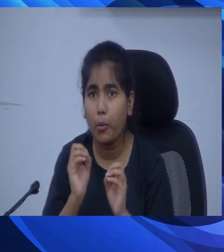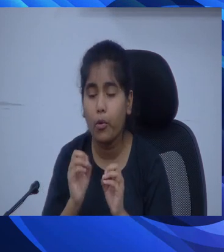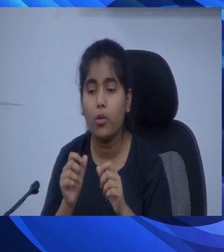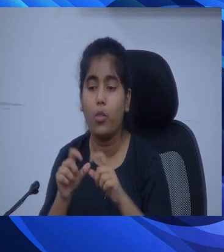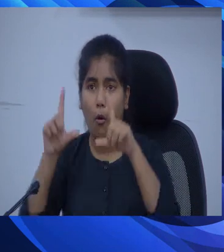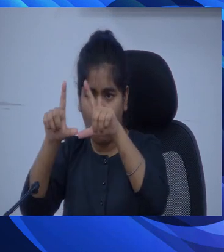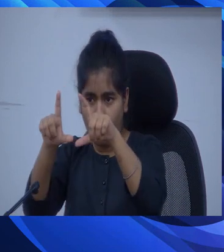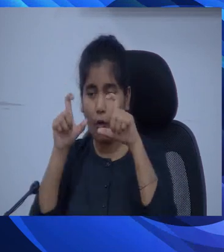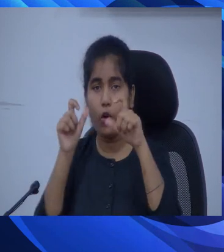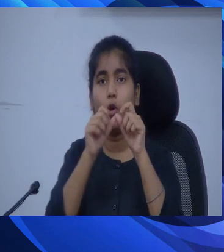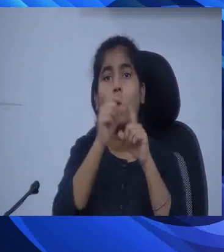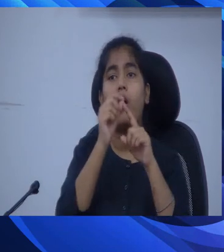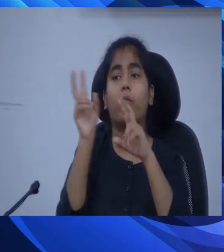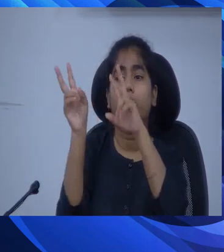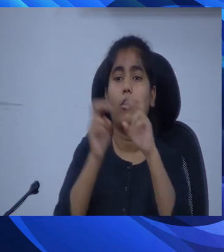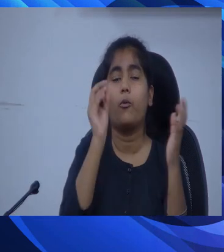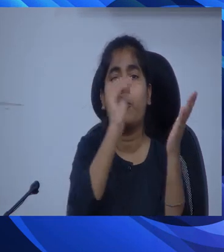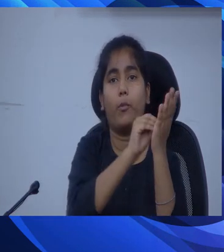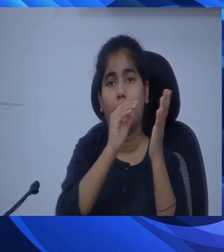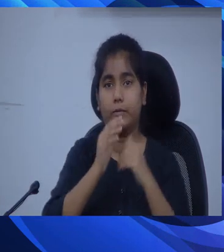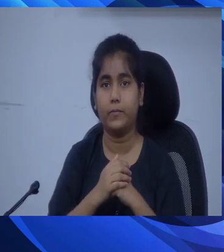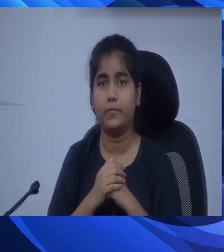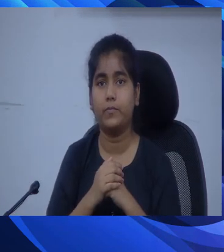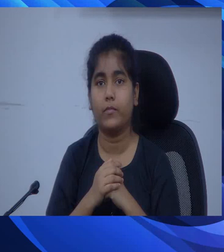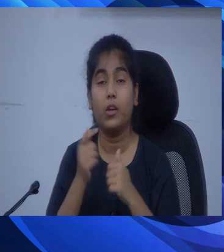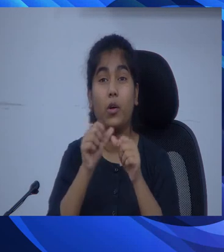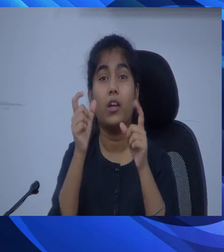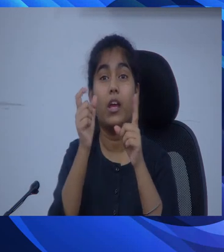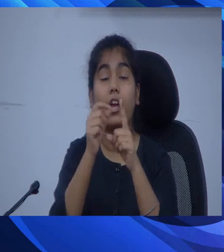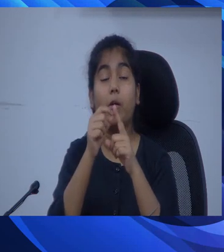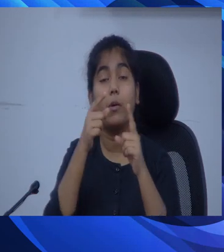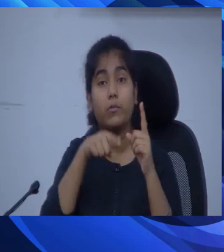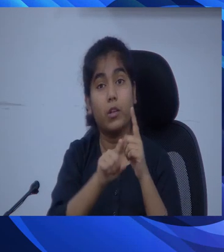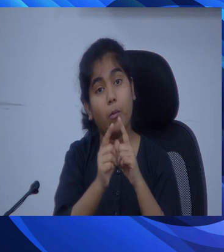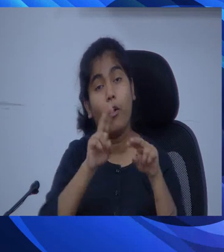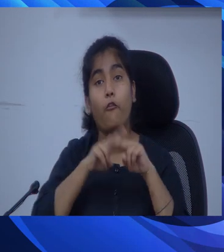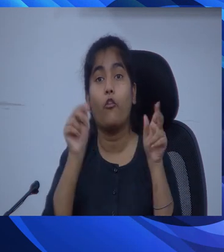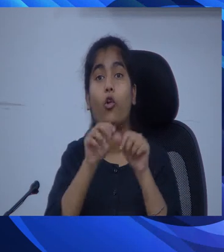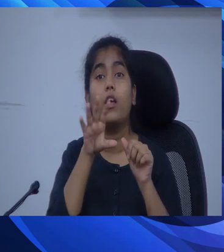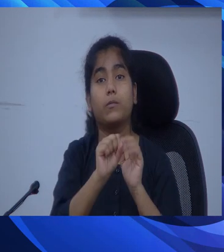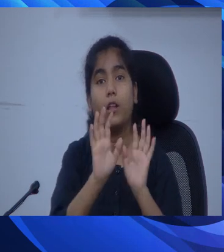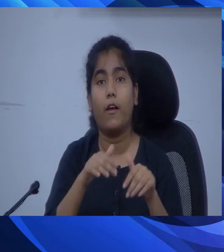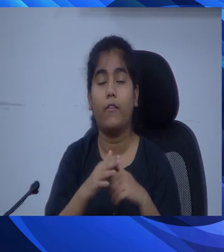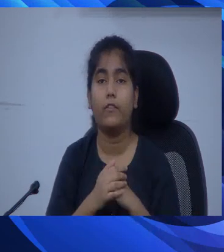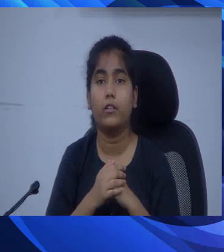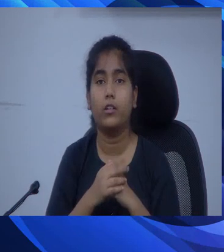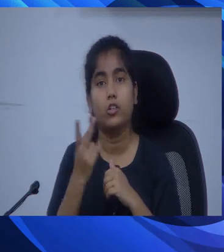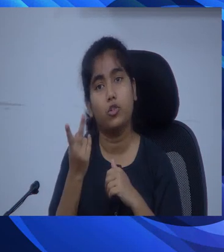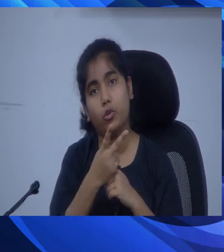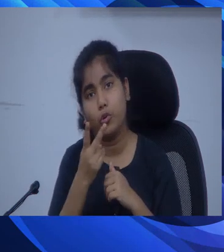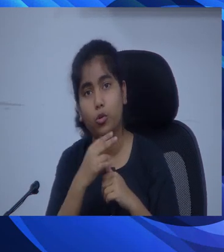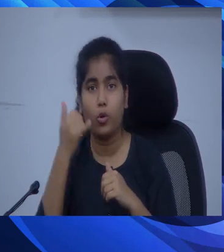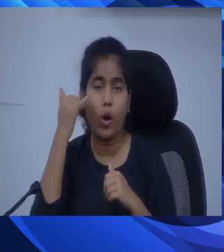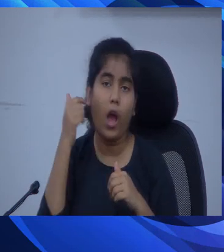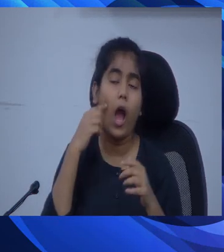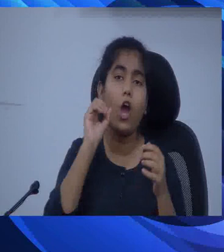है, उसको खींच के इस ऐप पे अपलोड कर सकता है। और ये ऐप अपने आप में भी फुल्ली एक्सेसिबल है, इसको दोनों